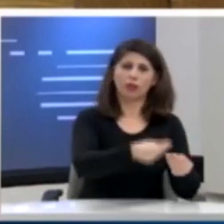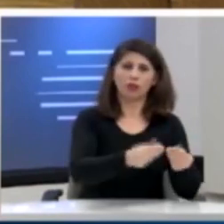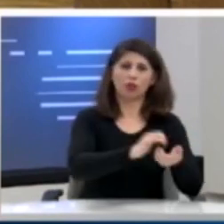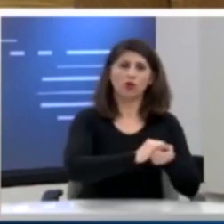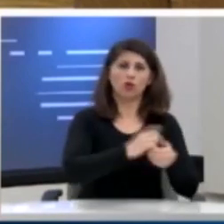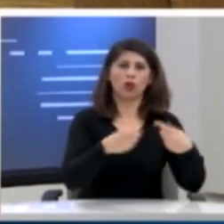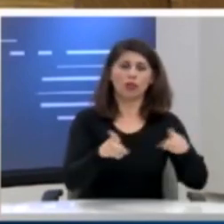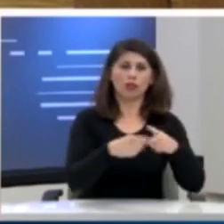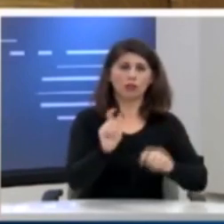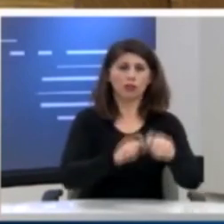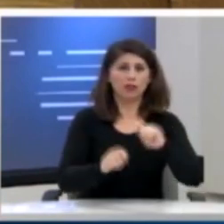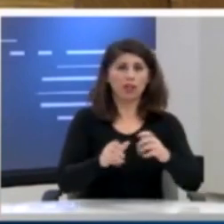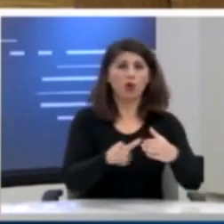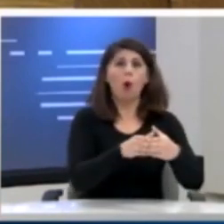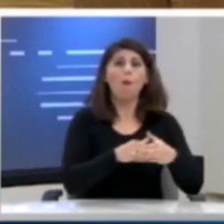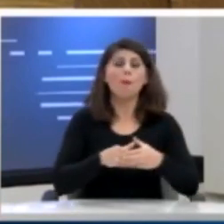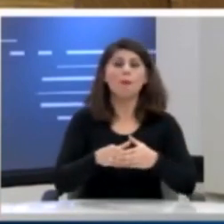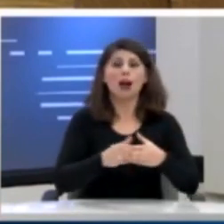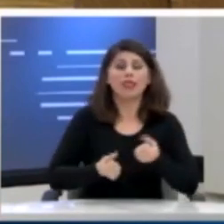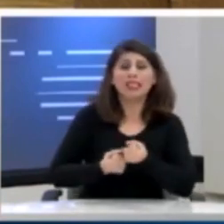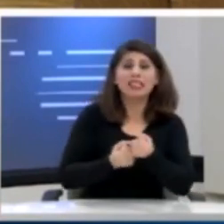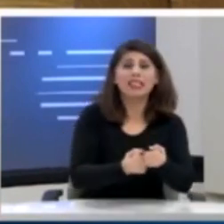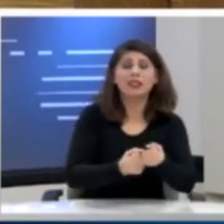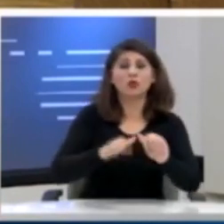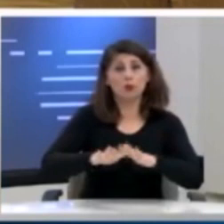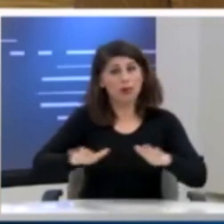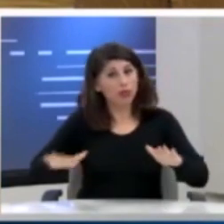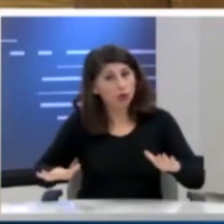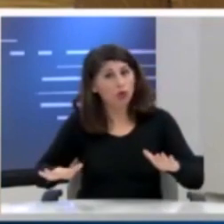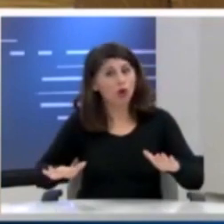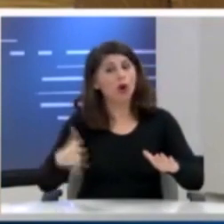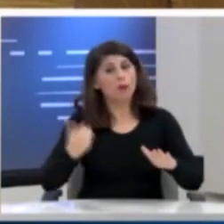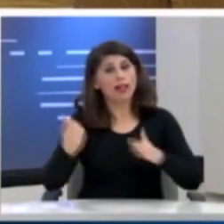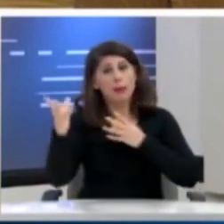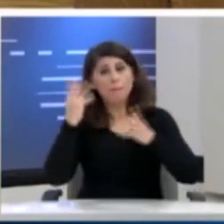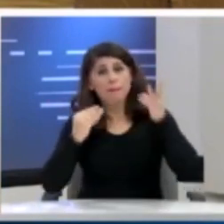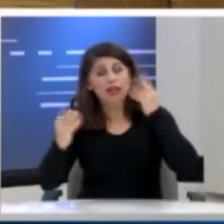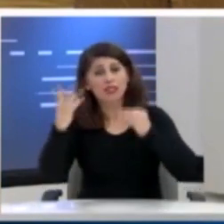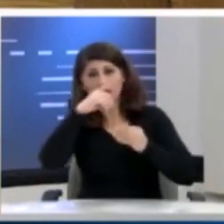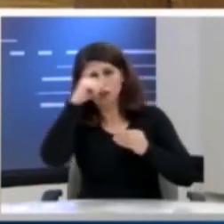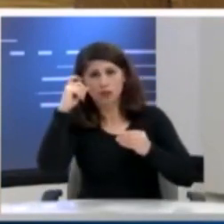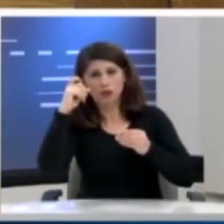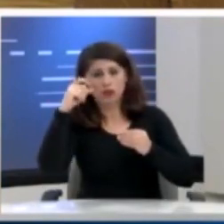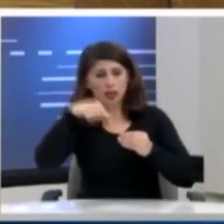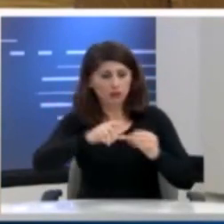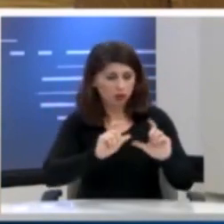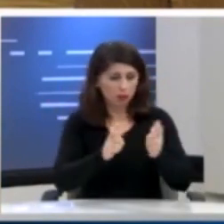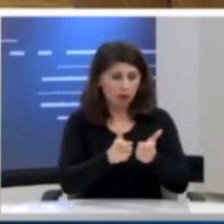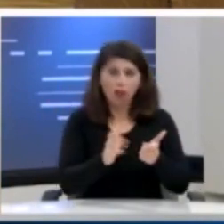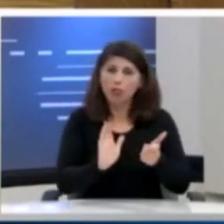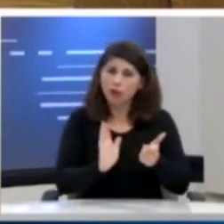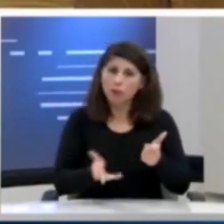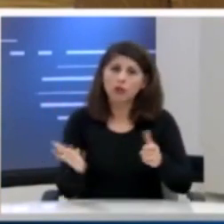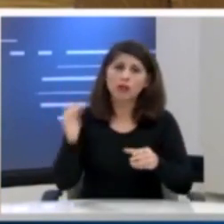Διδασκόντων να συγκροτήσει ομάδα στήριξης του παιδιού με μαθησιακές δυσκολίες, στην οποία μπορεί και να